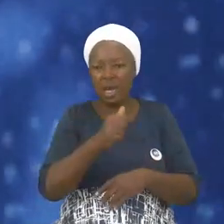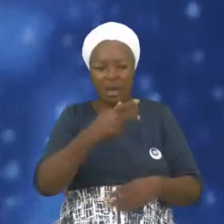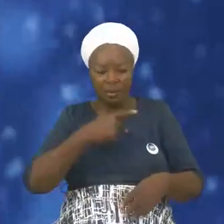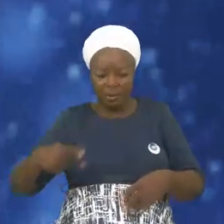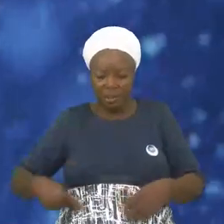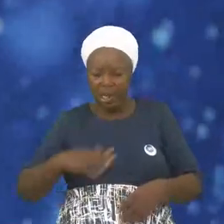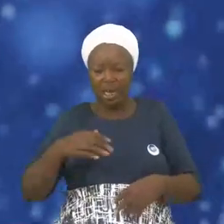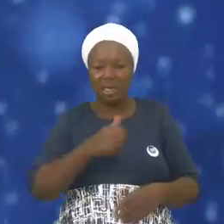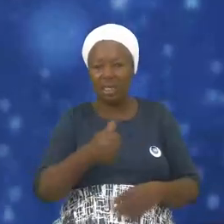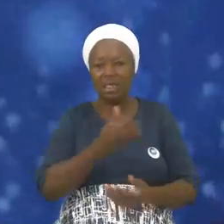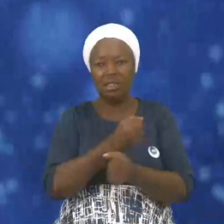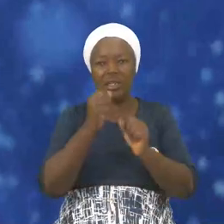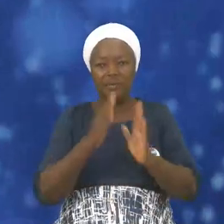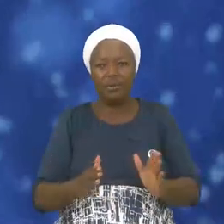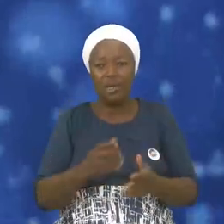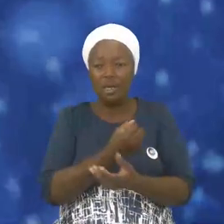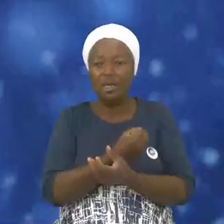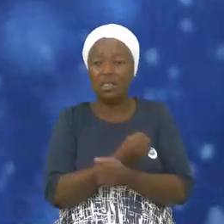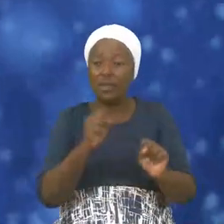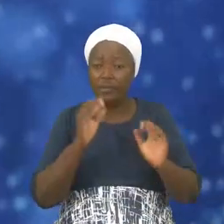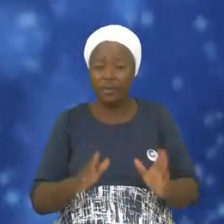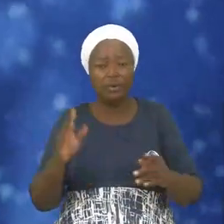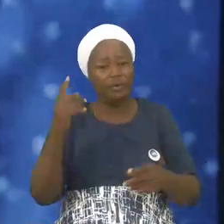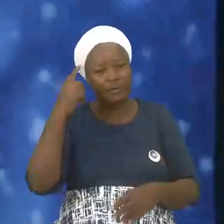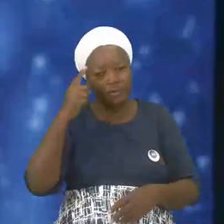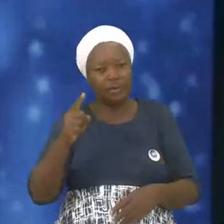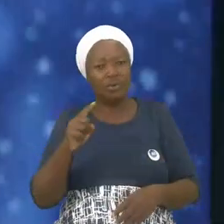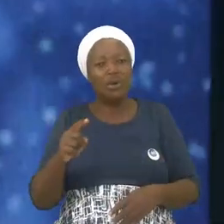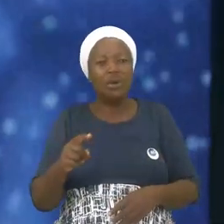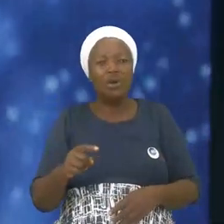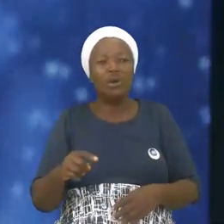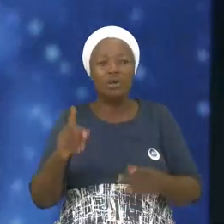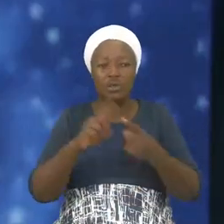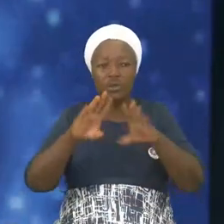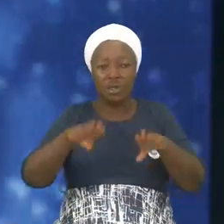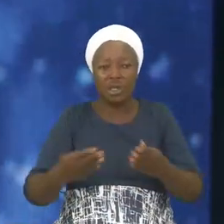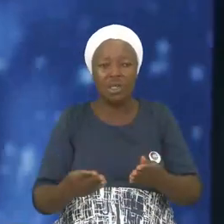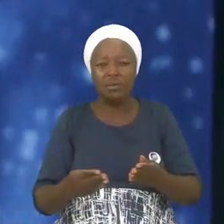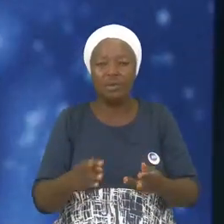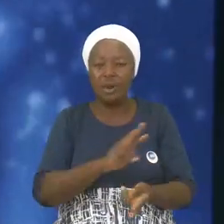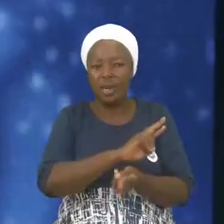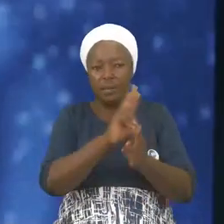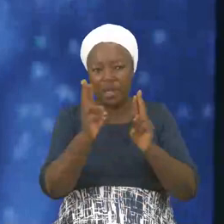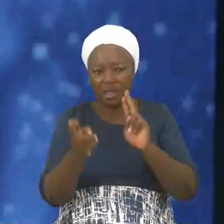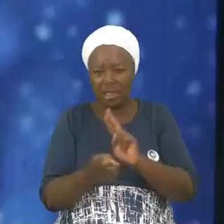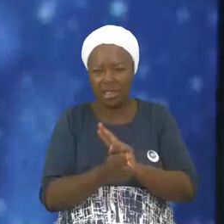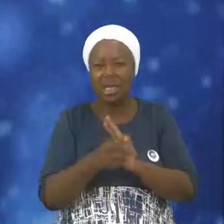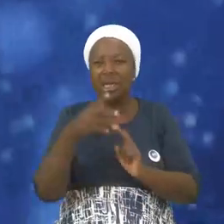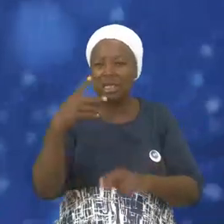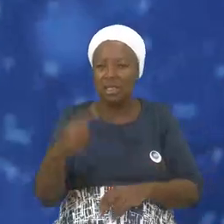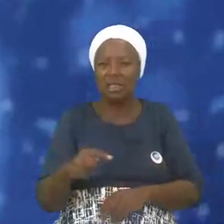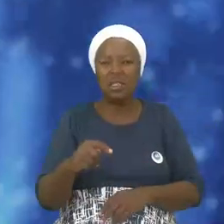droite comme prince et sauveur pour donner à Israël. C'est lui,